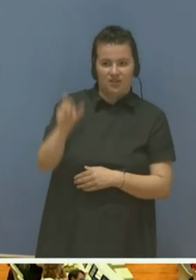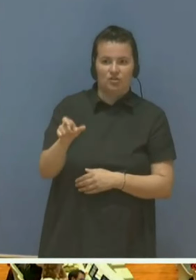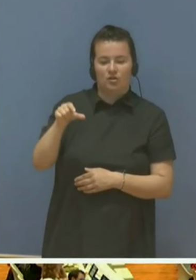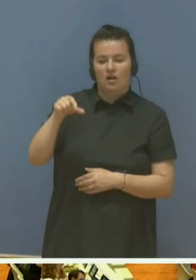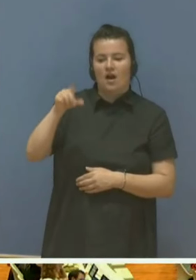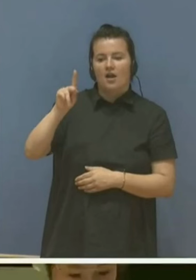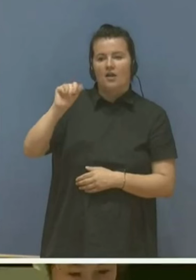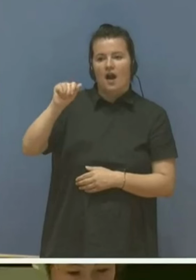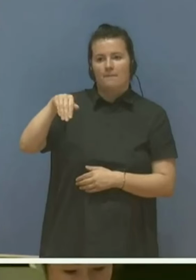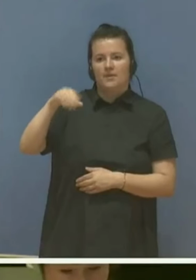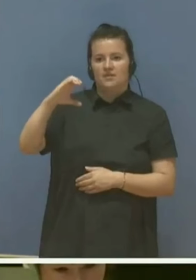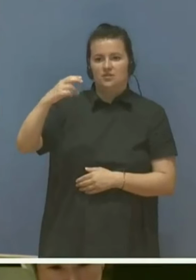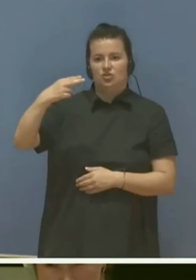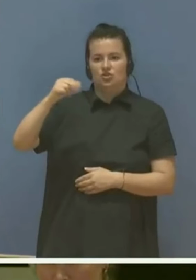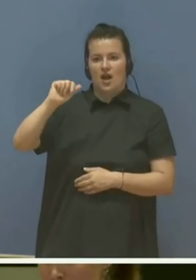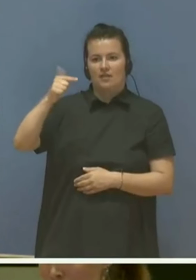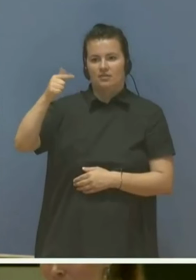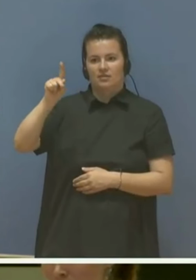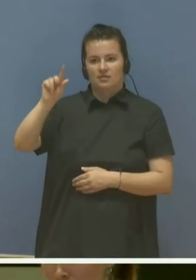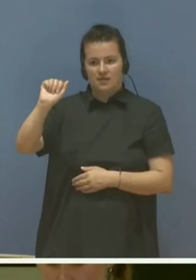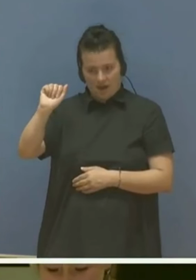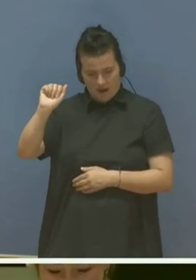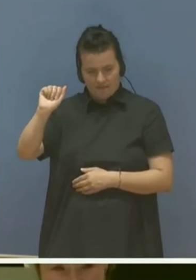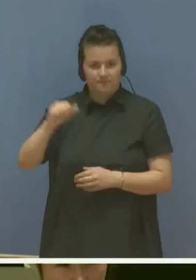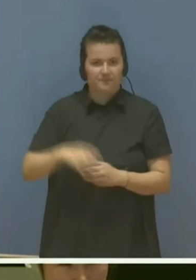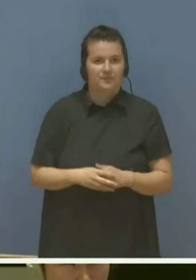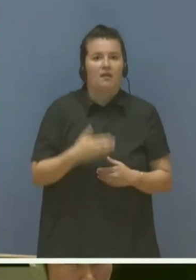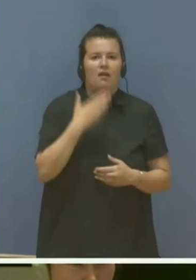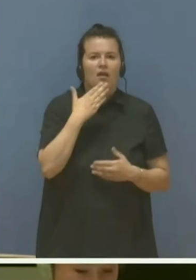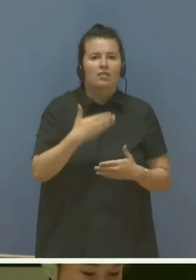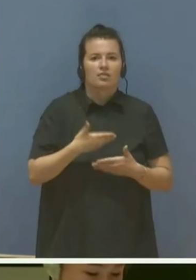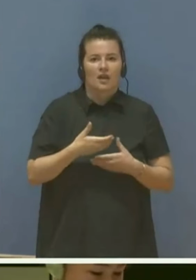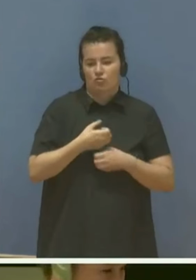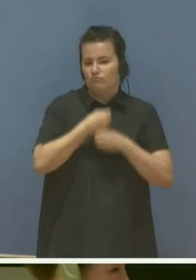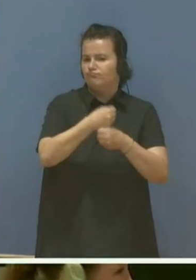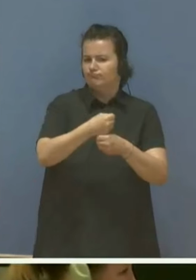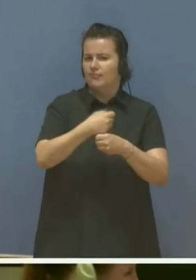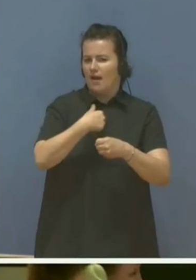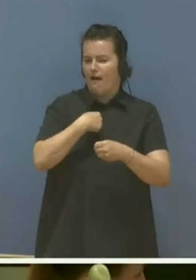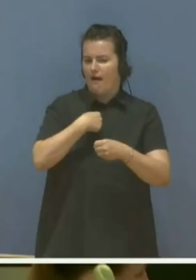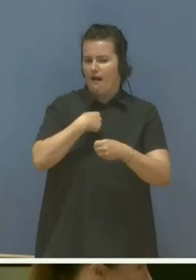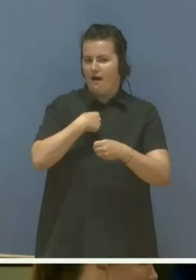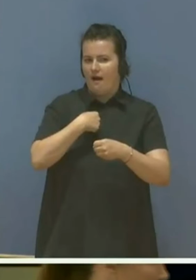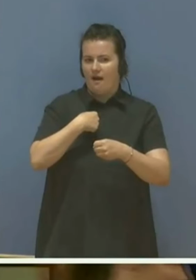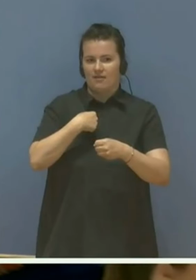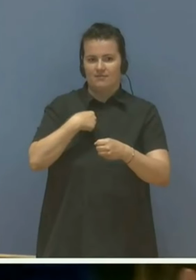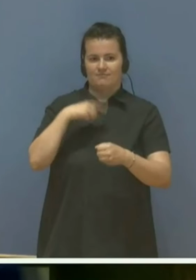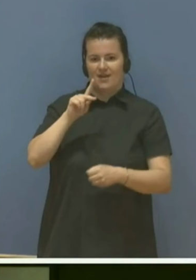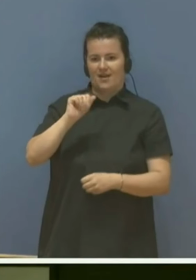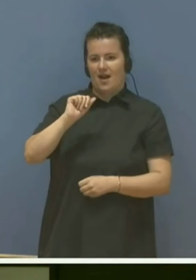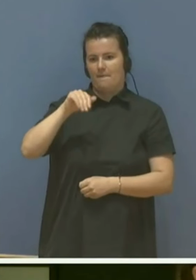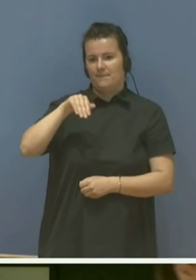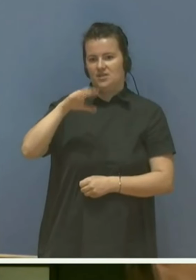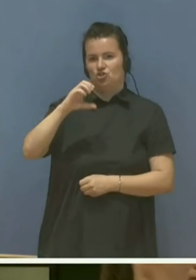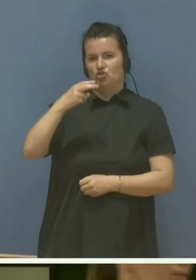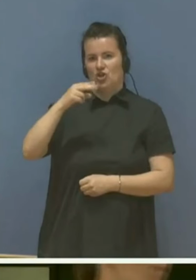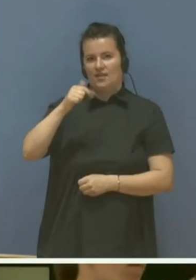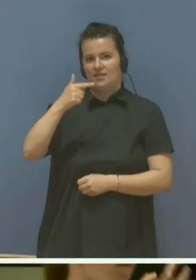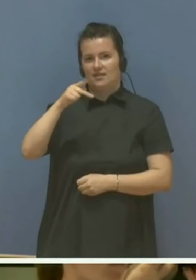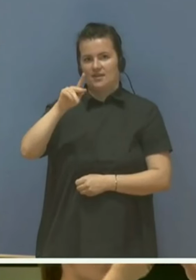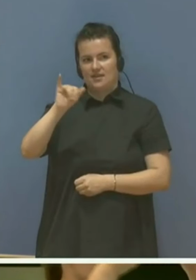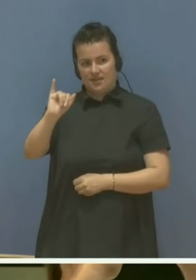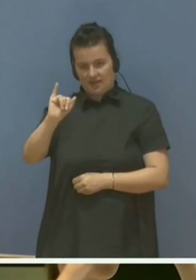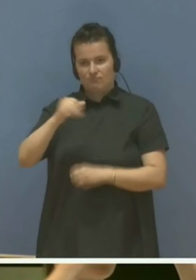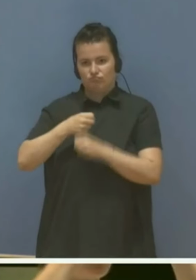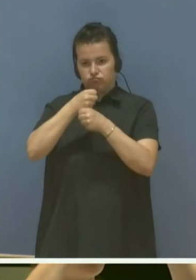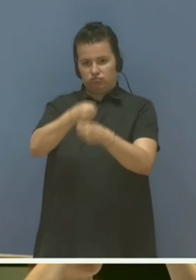Выступаю как председатель Ассоциации коренных народов Камчатки, ведущего региона России в области рыболовства, где действует порядка 350